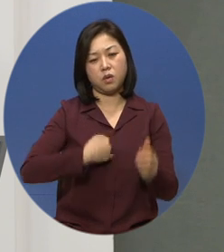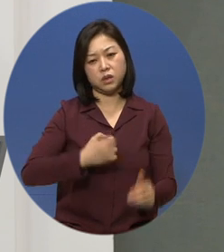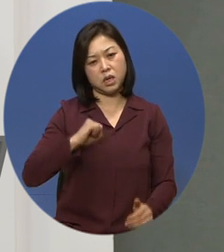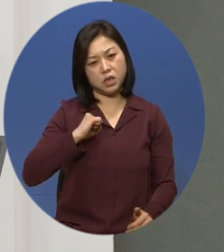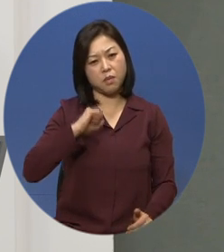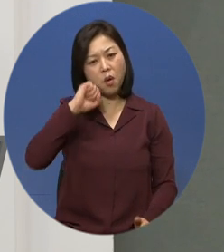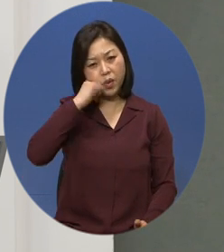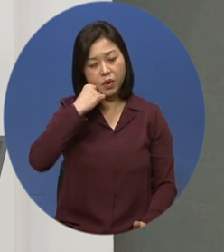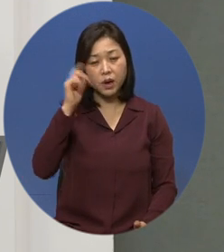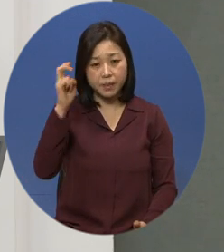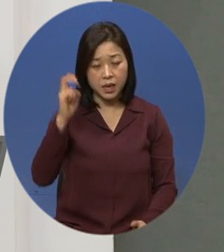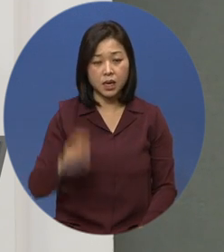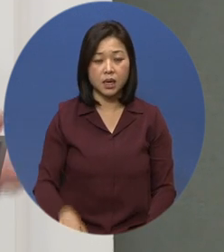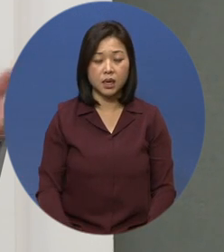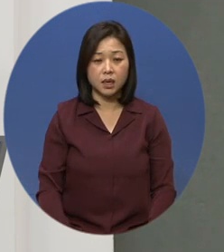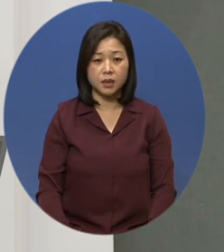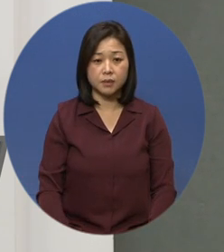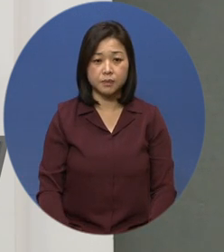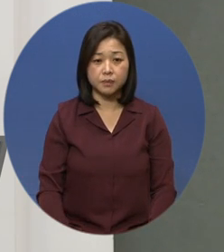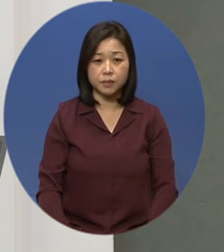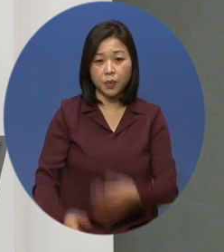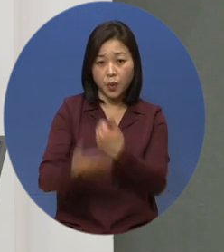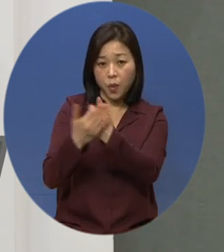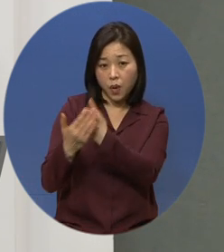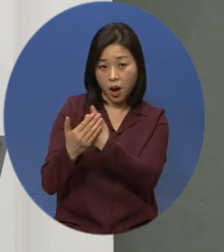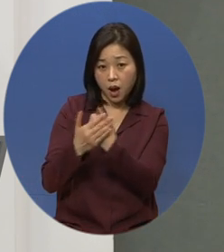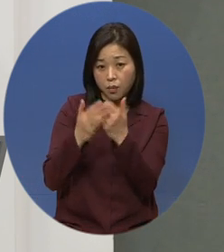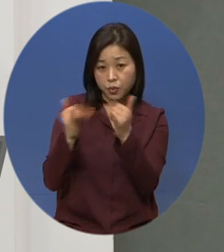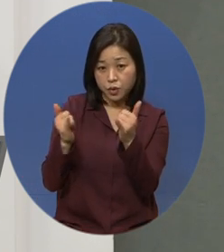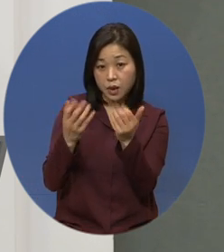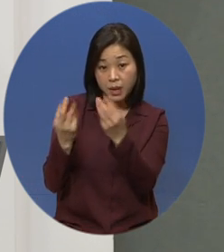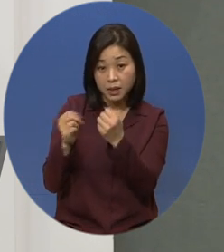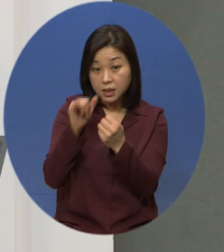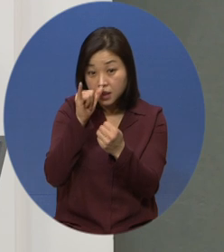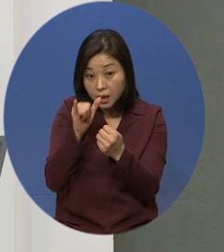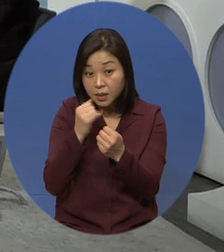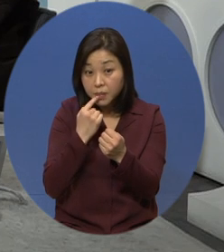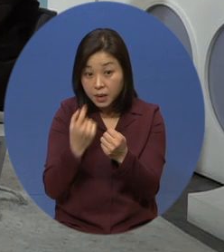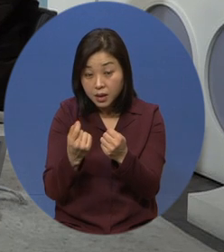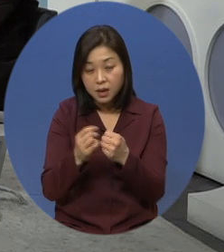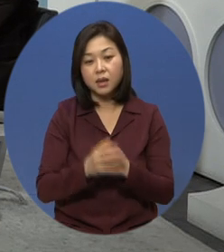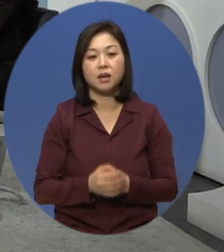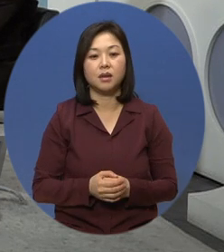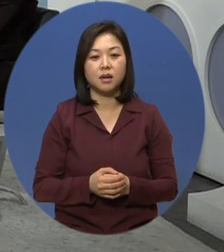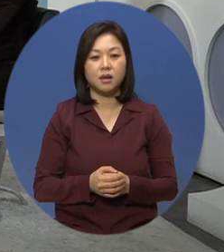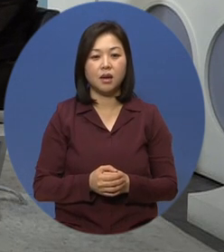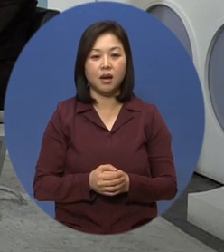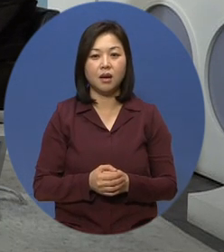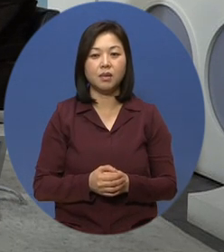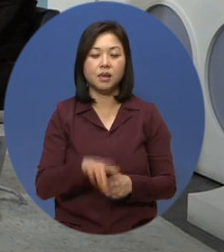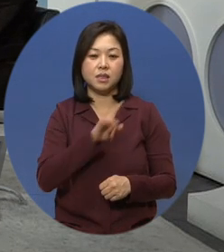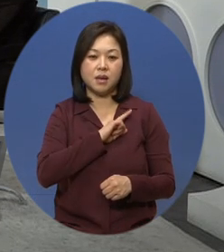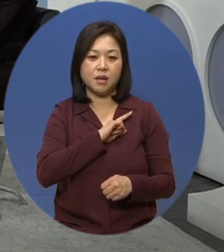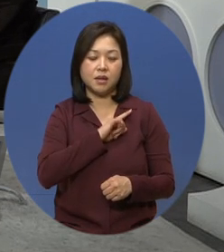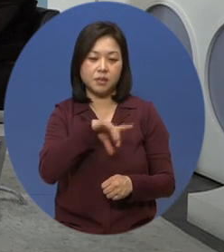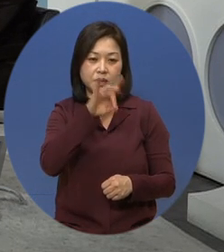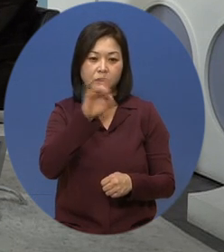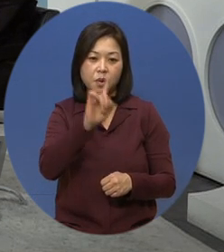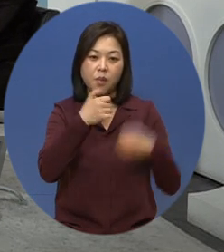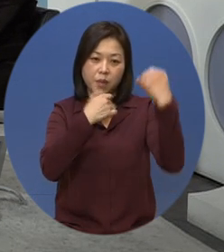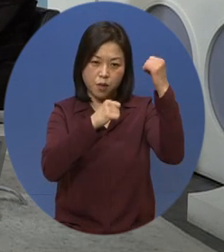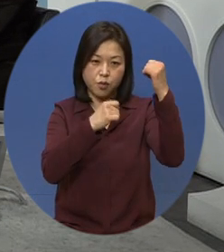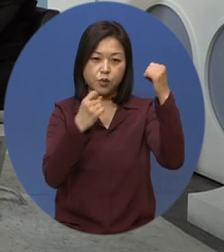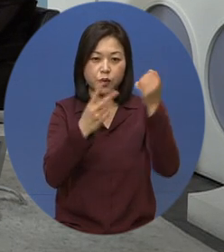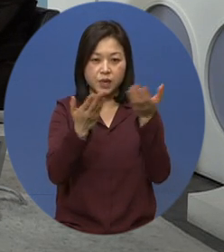어려웠을 거라는 말에 그렇게 도와준 분들이 많이 계시다고 하는데 우선 배우 구요 매우 그리고